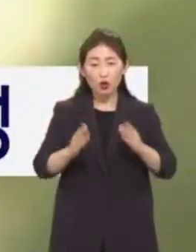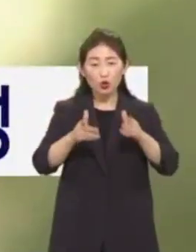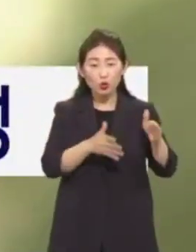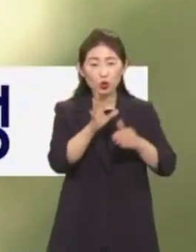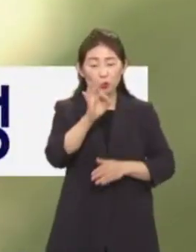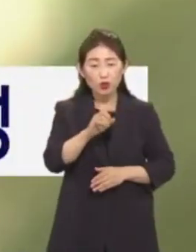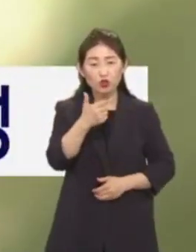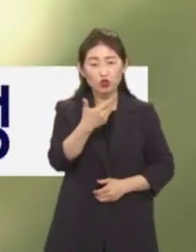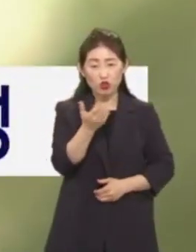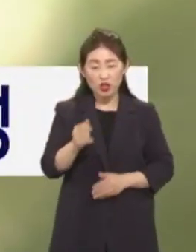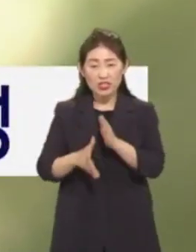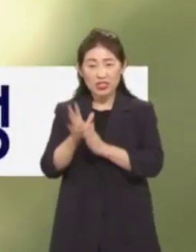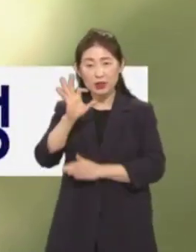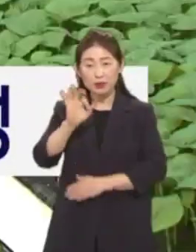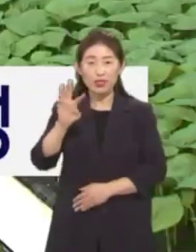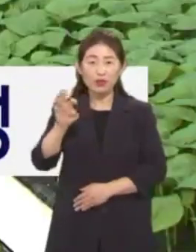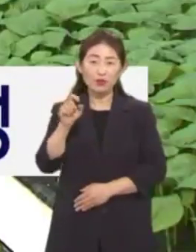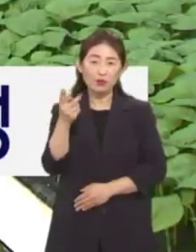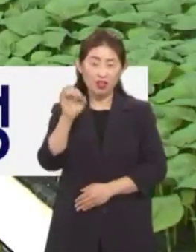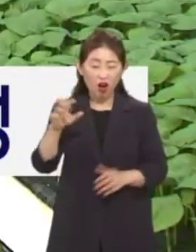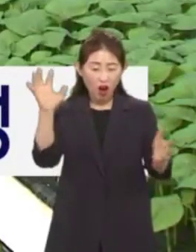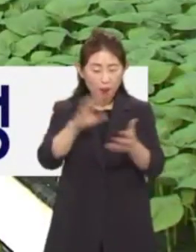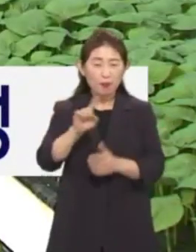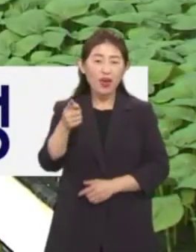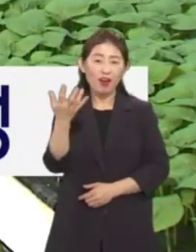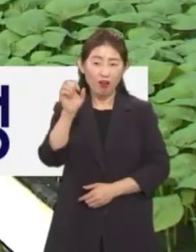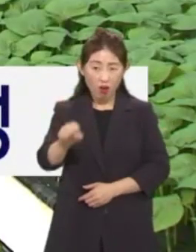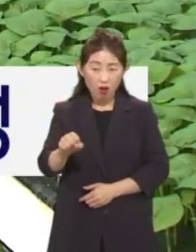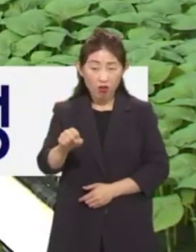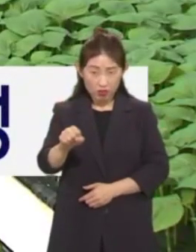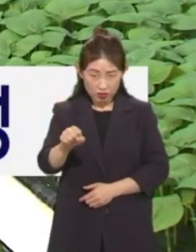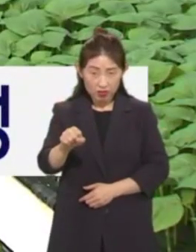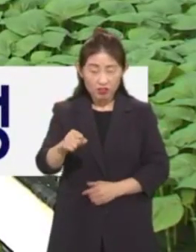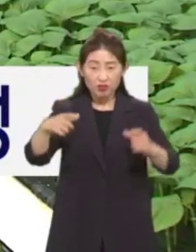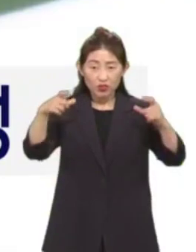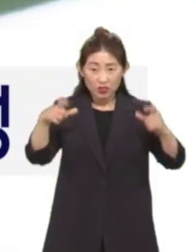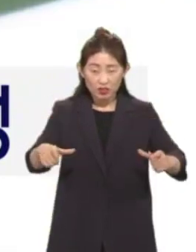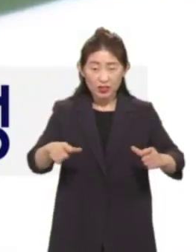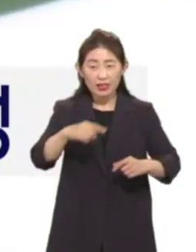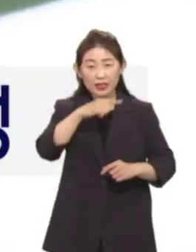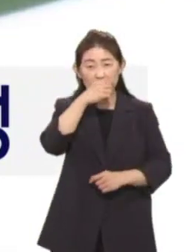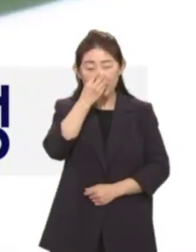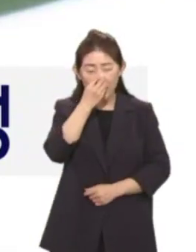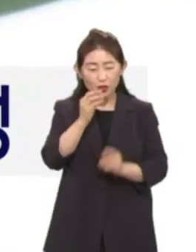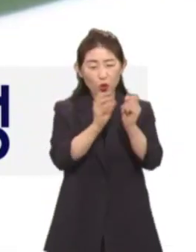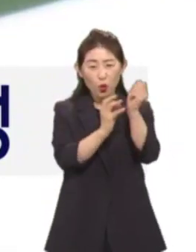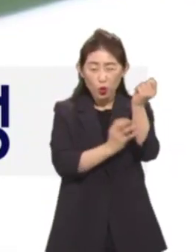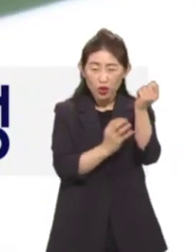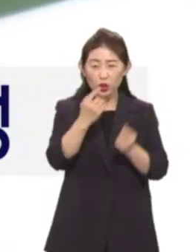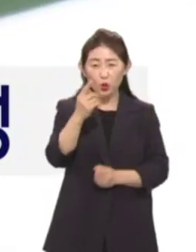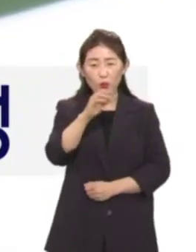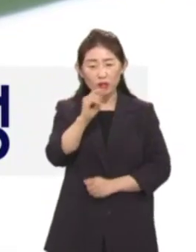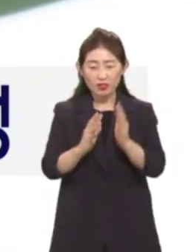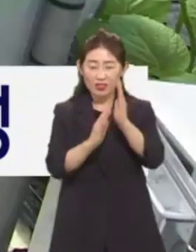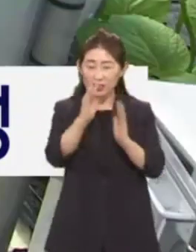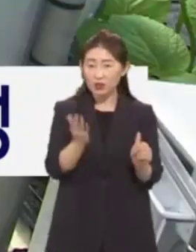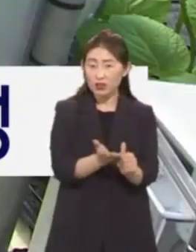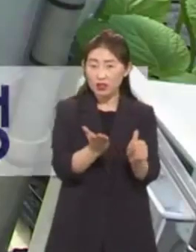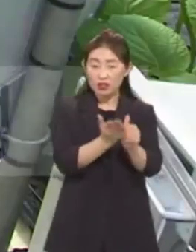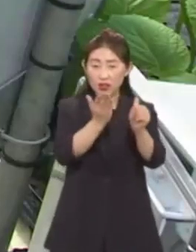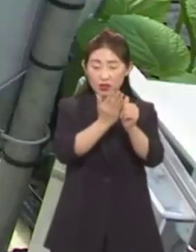원과 시비 31억 원 등 100억 원을 투입해 3.5헥타르 규모로 딸기와 오이, 토마토, 엽채류 등을